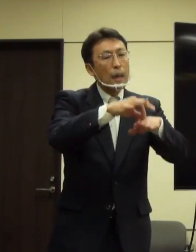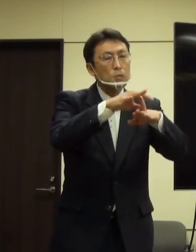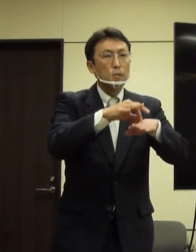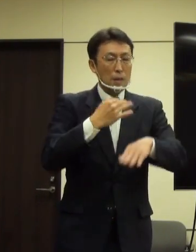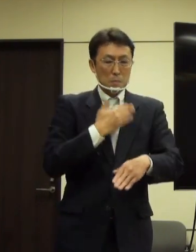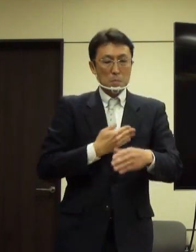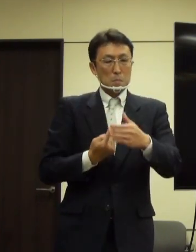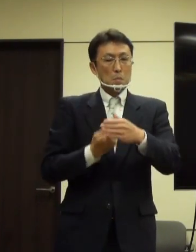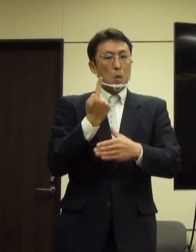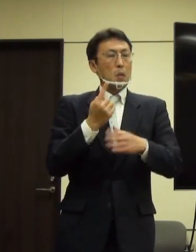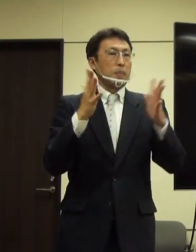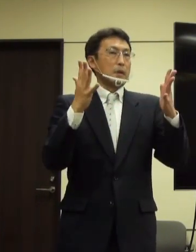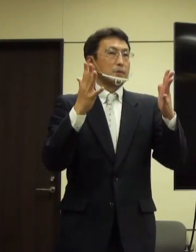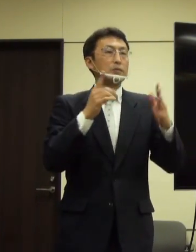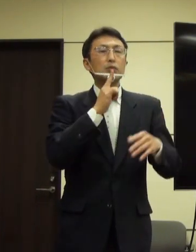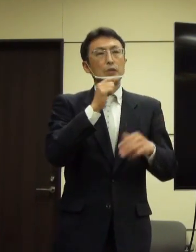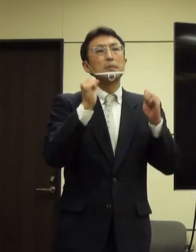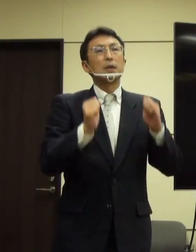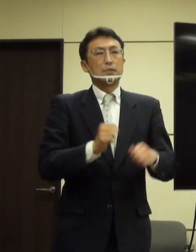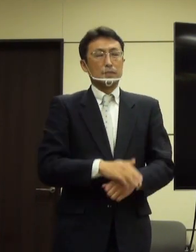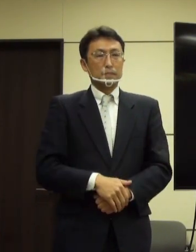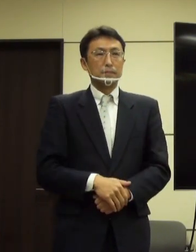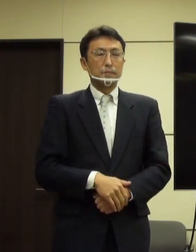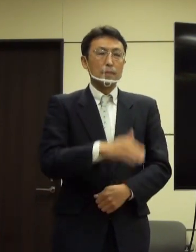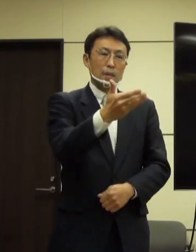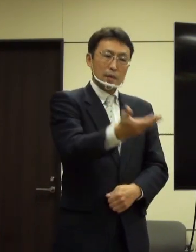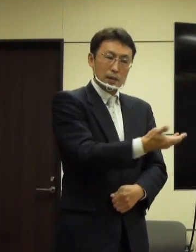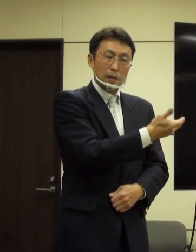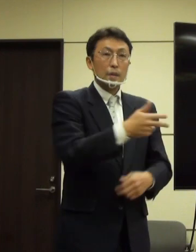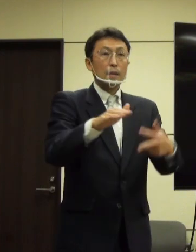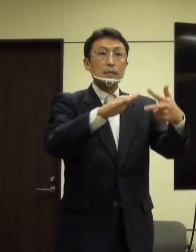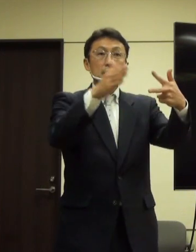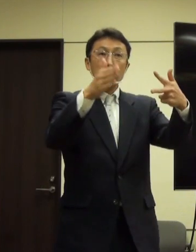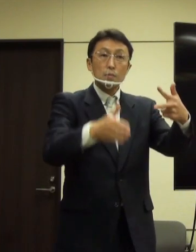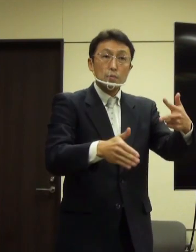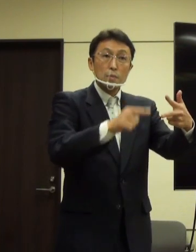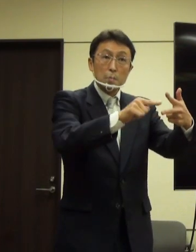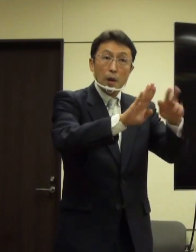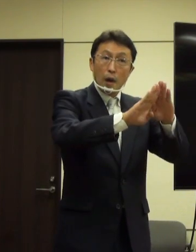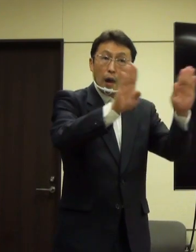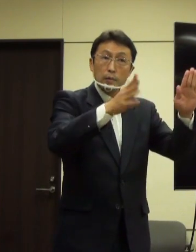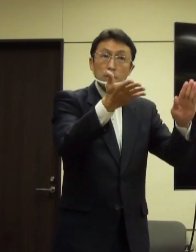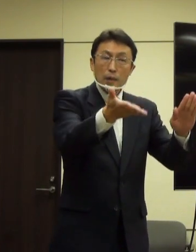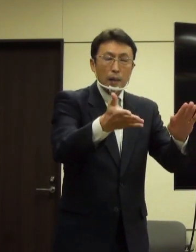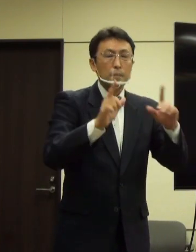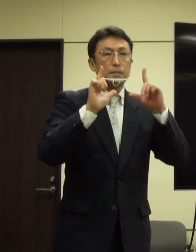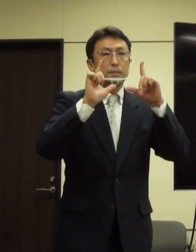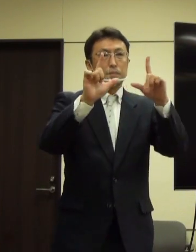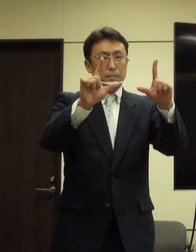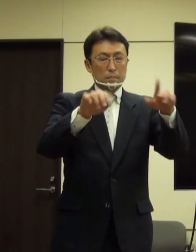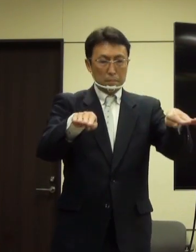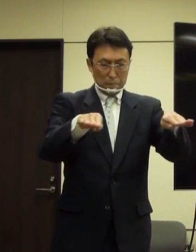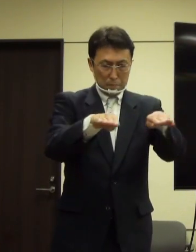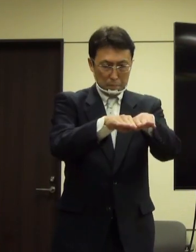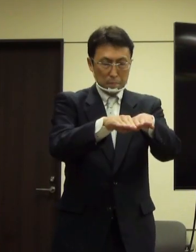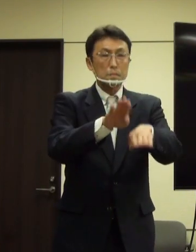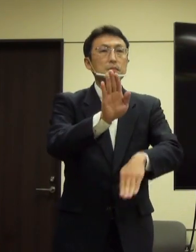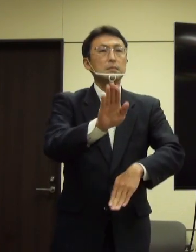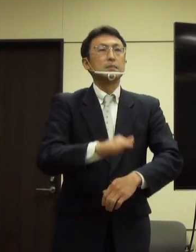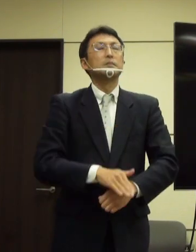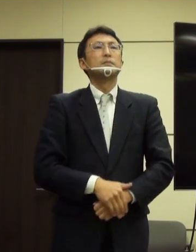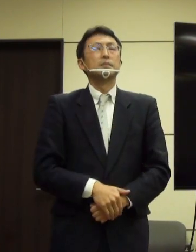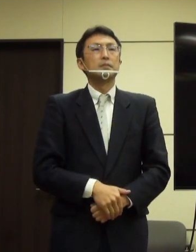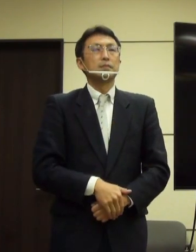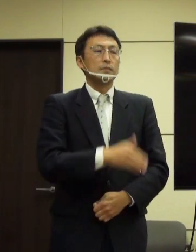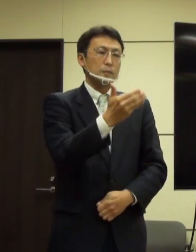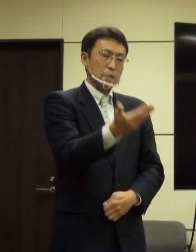単純やってないってをてらった救急経ちしているっていうか良いですねはいそれとえっとまぁこの高齢者施設ある程度をいるから